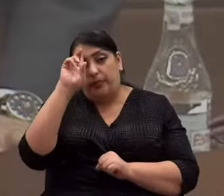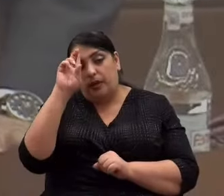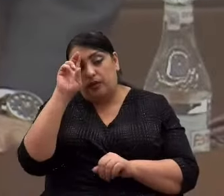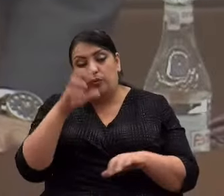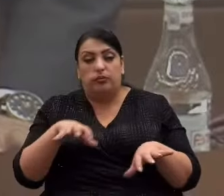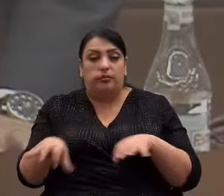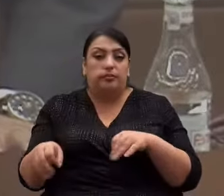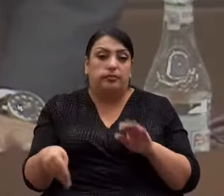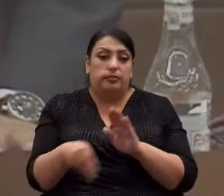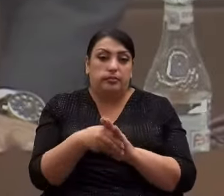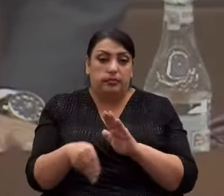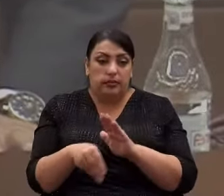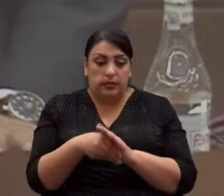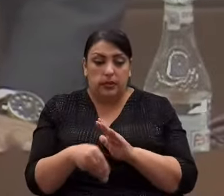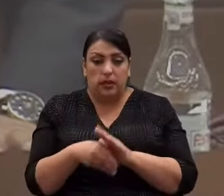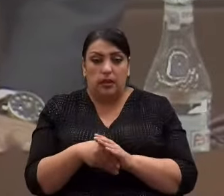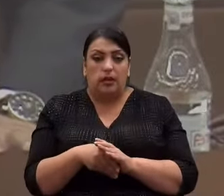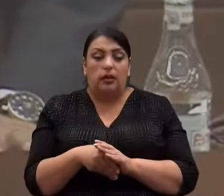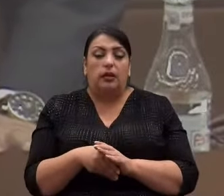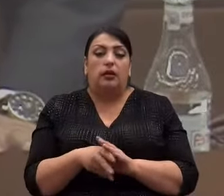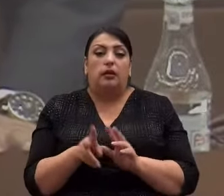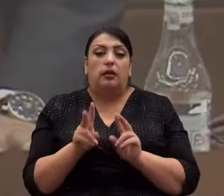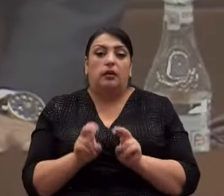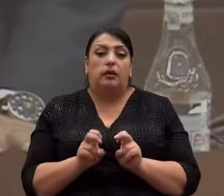կոռուպցիոն բաներից հա